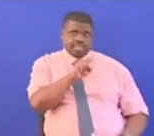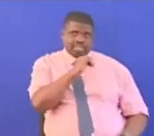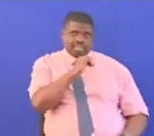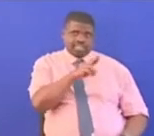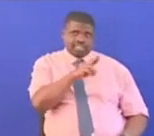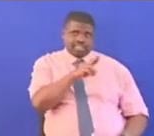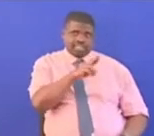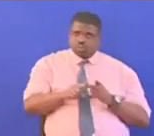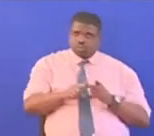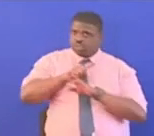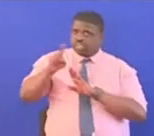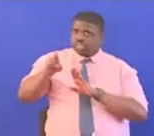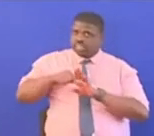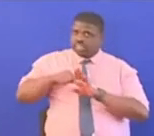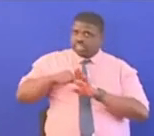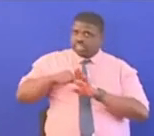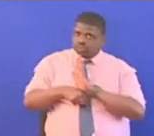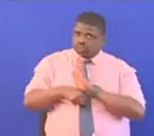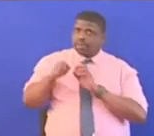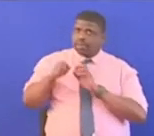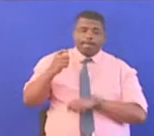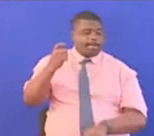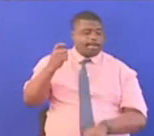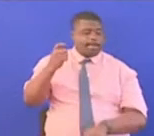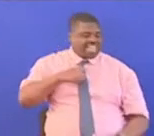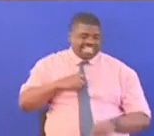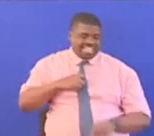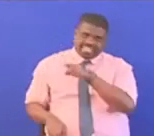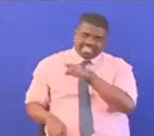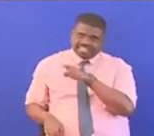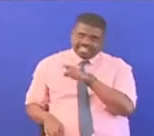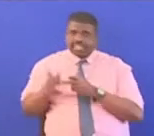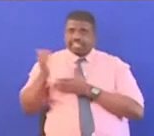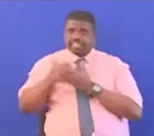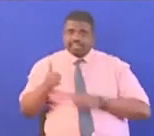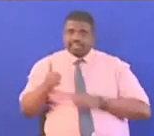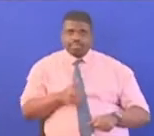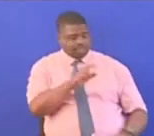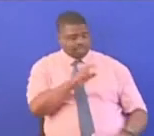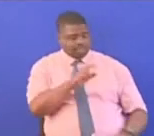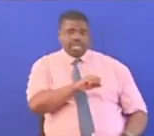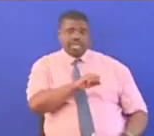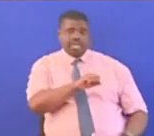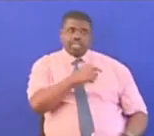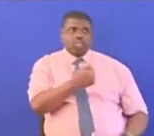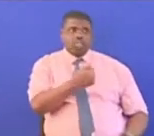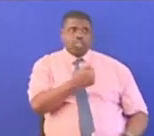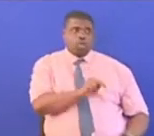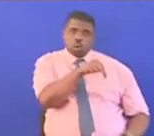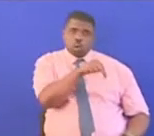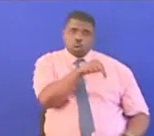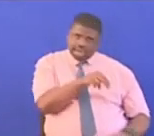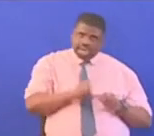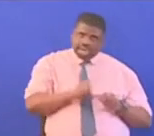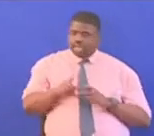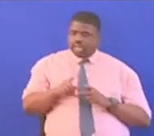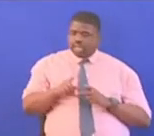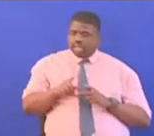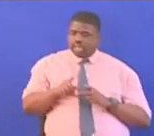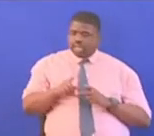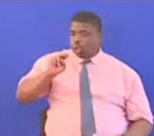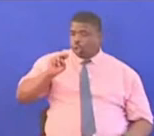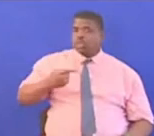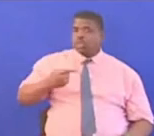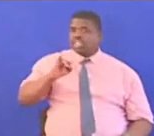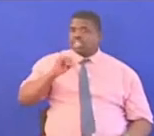eneo la South Ruvu Masai Game Control Area, eneo la Lake Natron Game Control Area, eneo la Longido Game